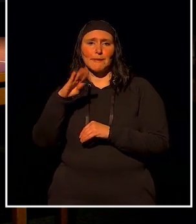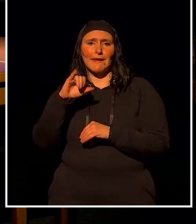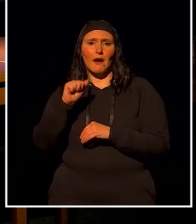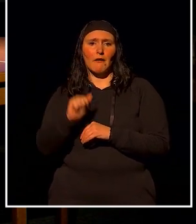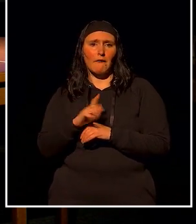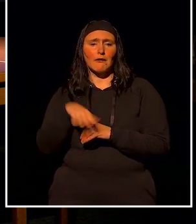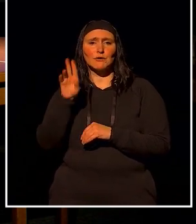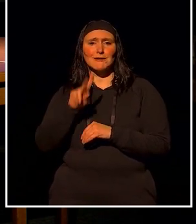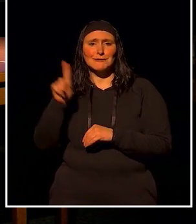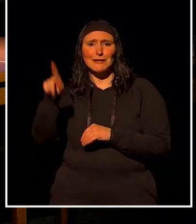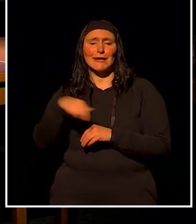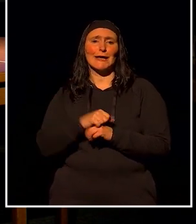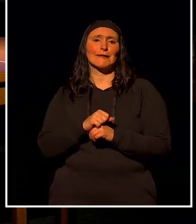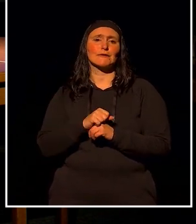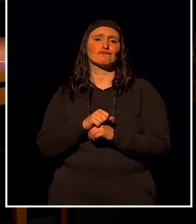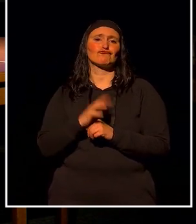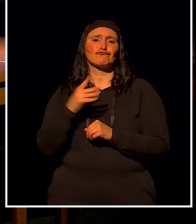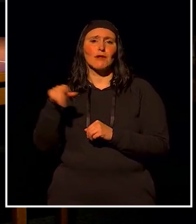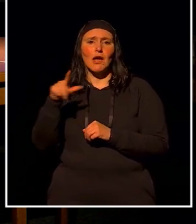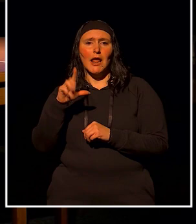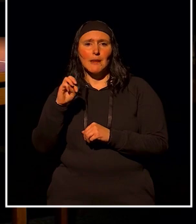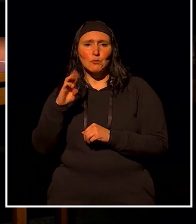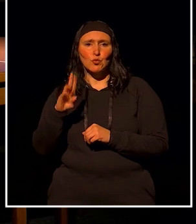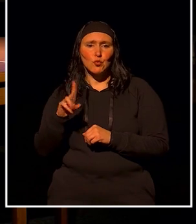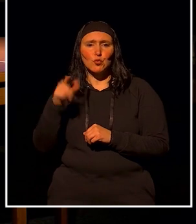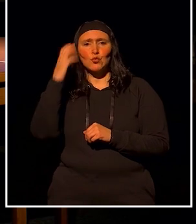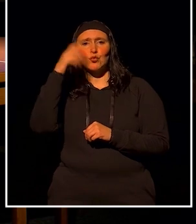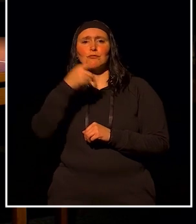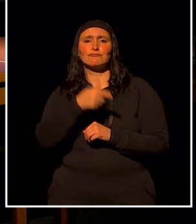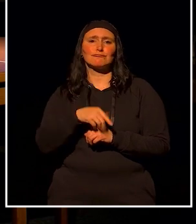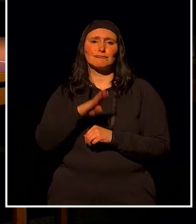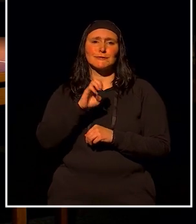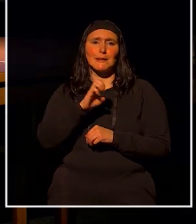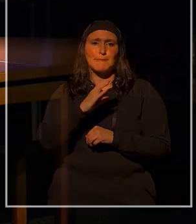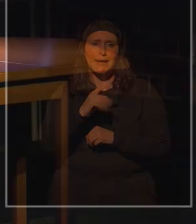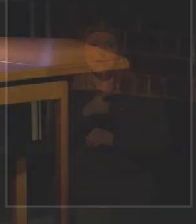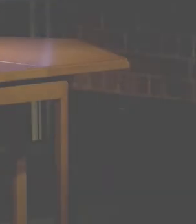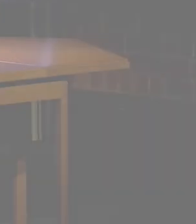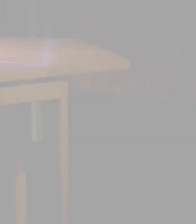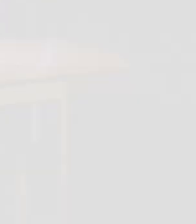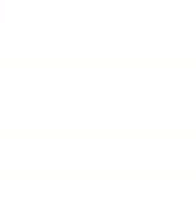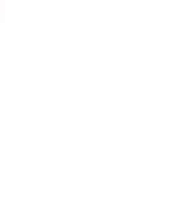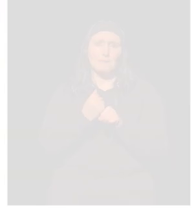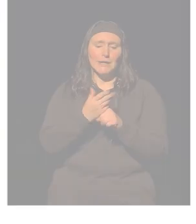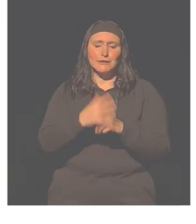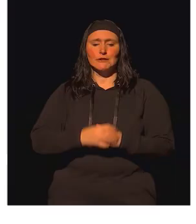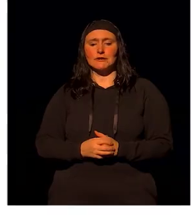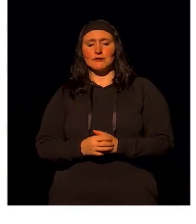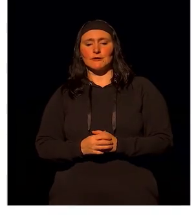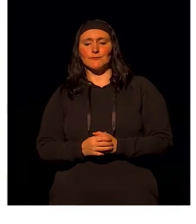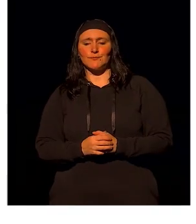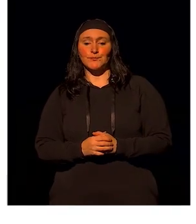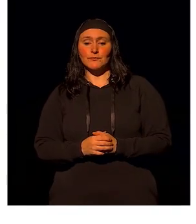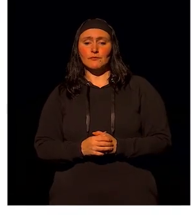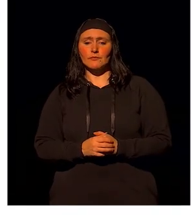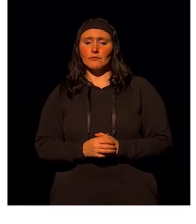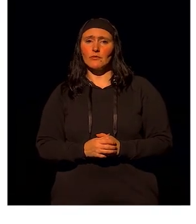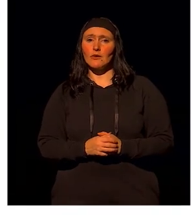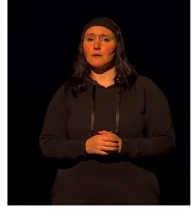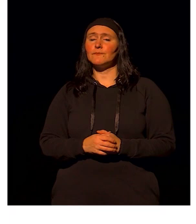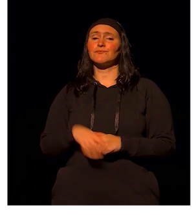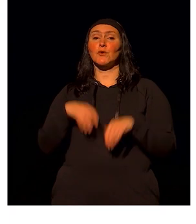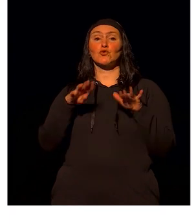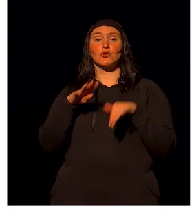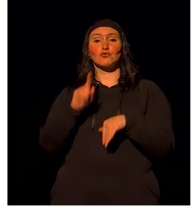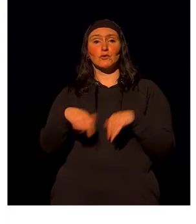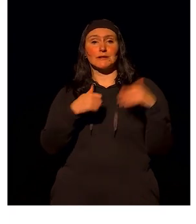LMU mit Ulrich Beck zusammen, hat er gearbeitet und hat seit